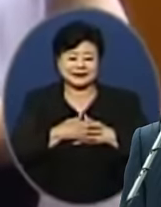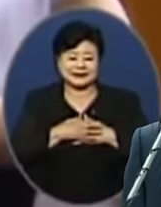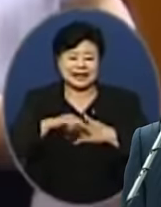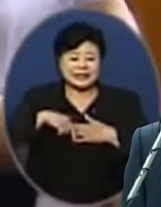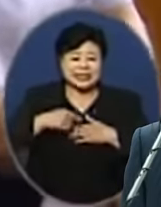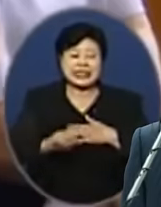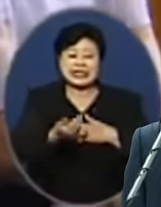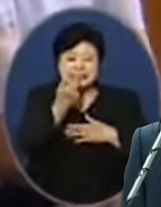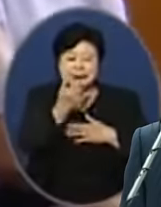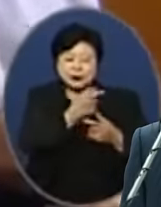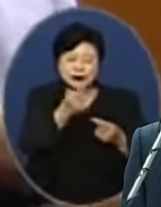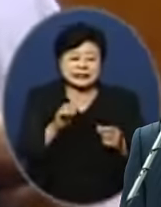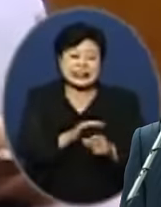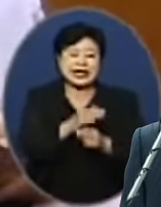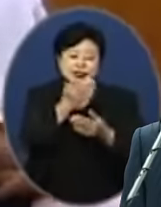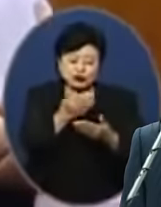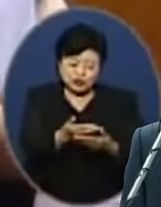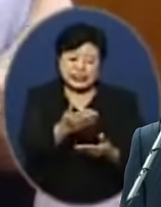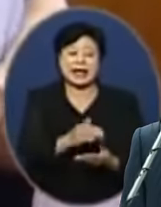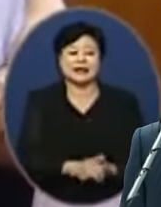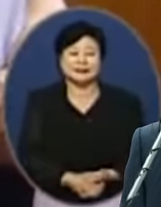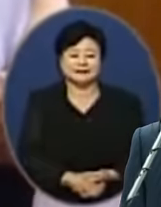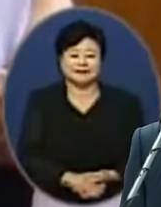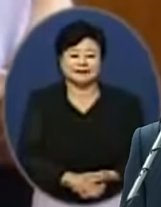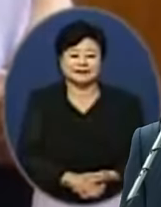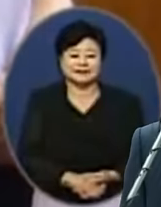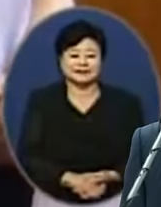자기의 생명처럼 사랑하신다.